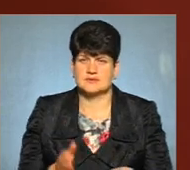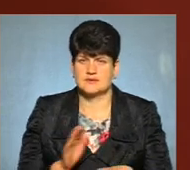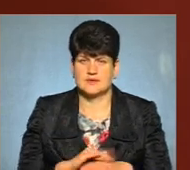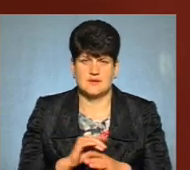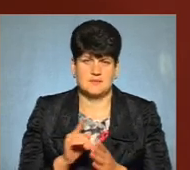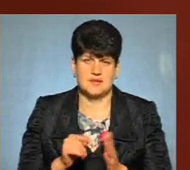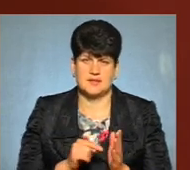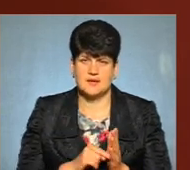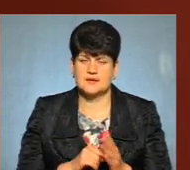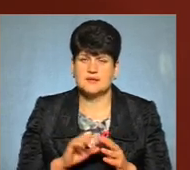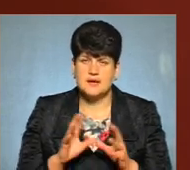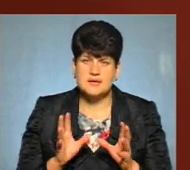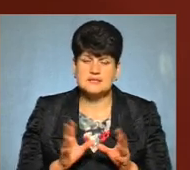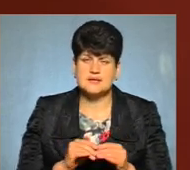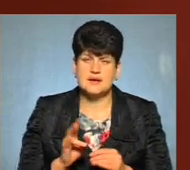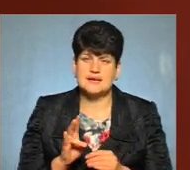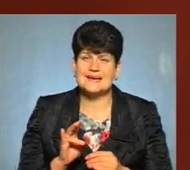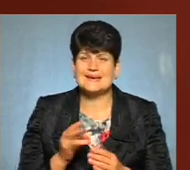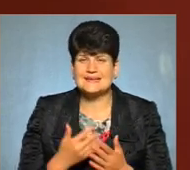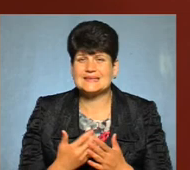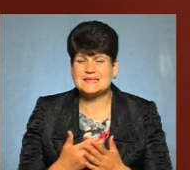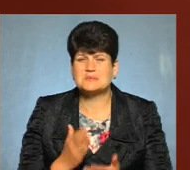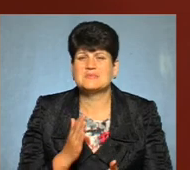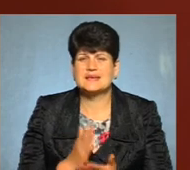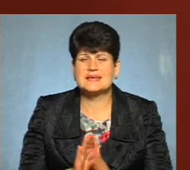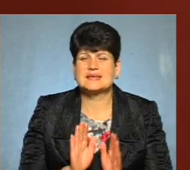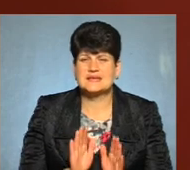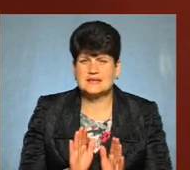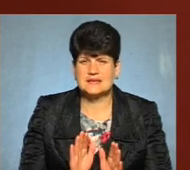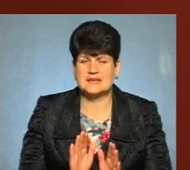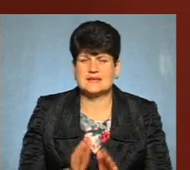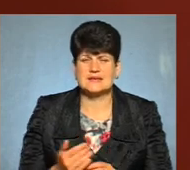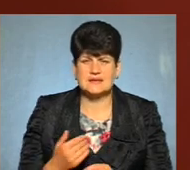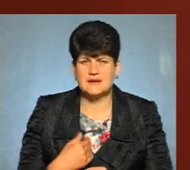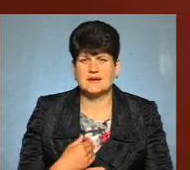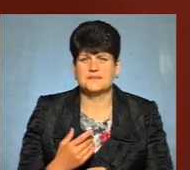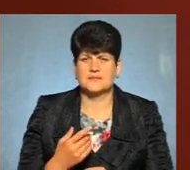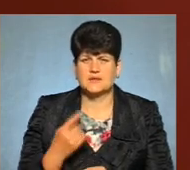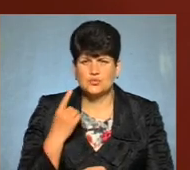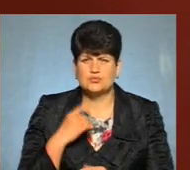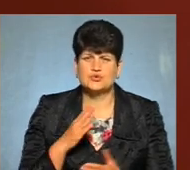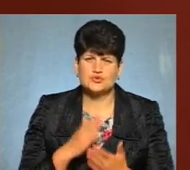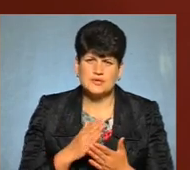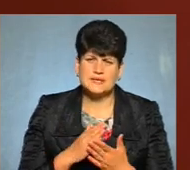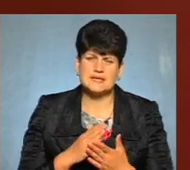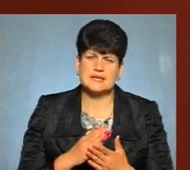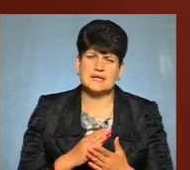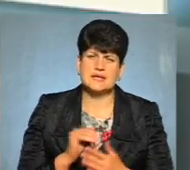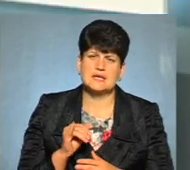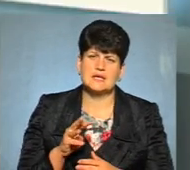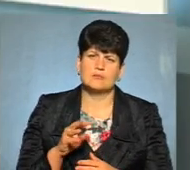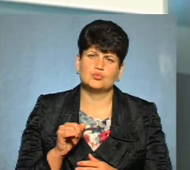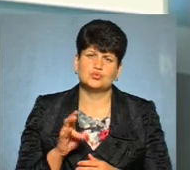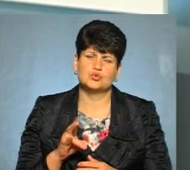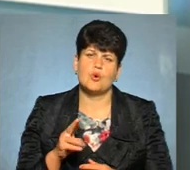питання. На загал ніби є. Чи це такі фуфломіцини, які ніби продаються? Ні, я не виключаю, що є. Є імуномодулятори і